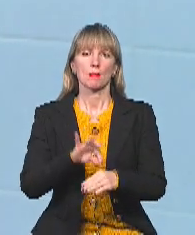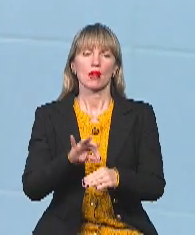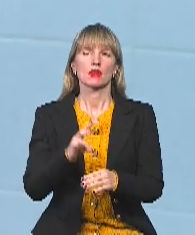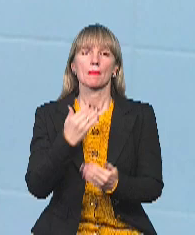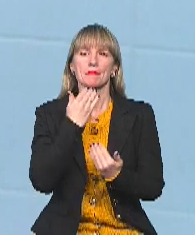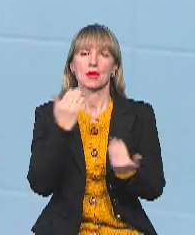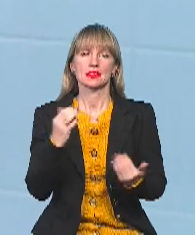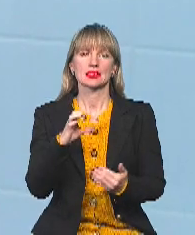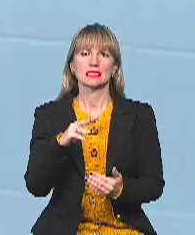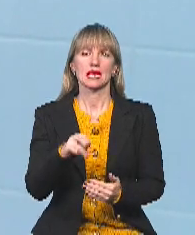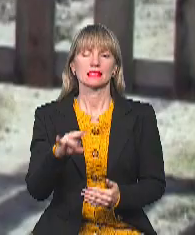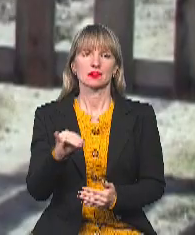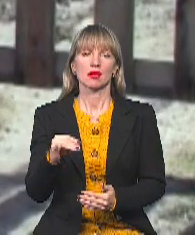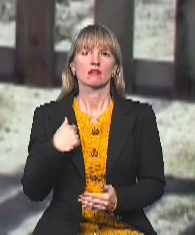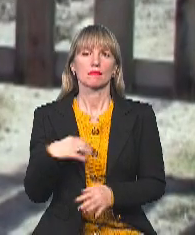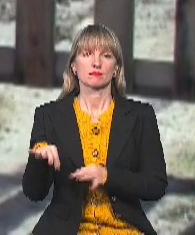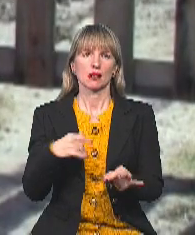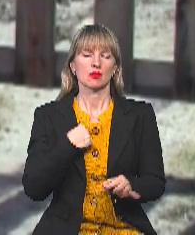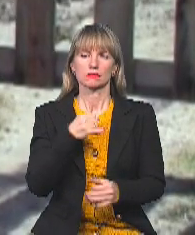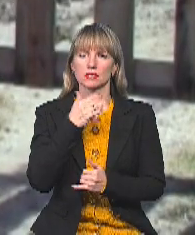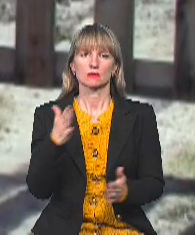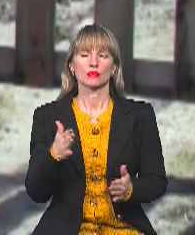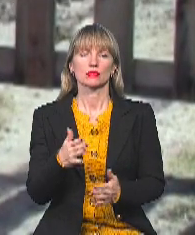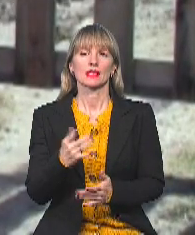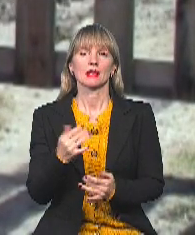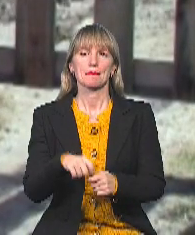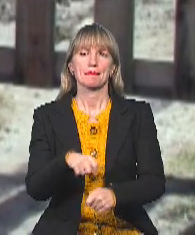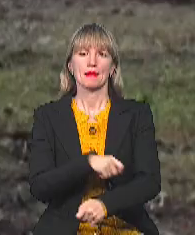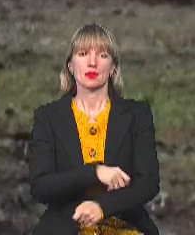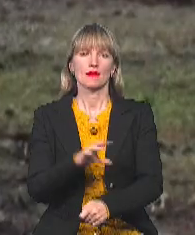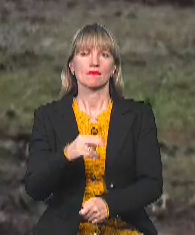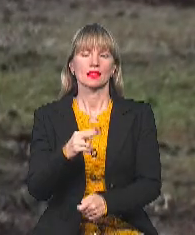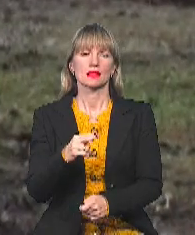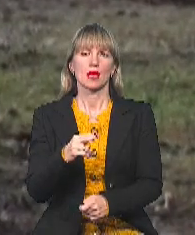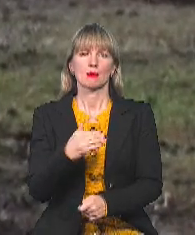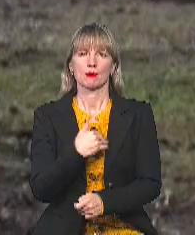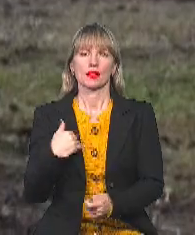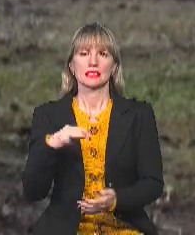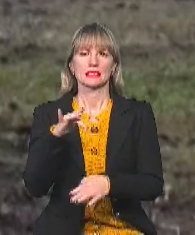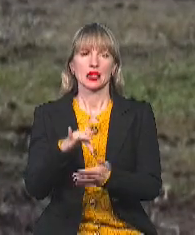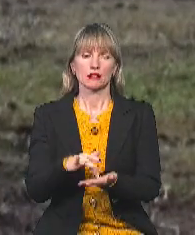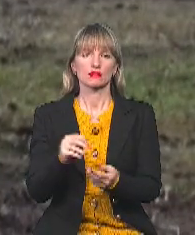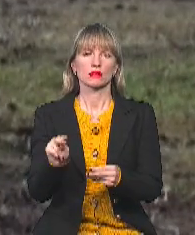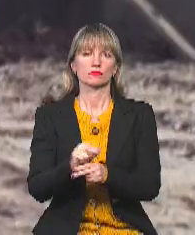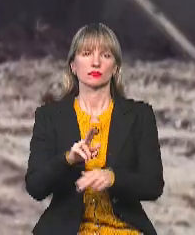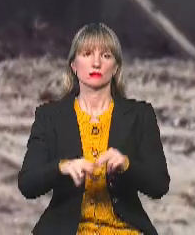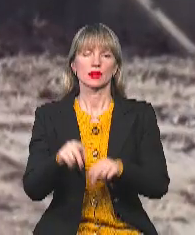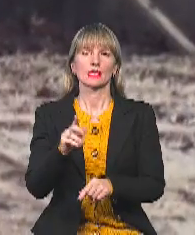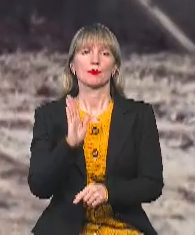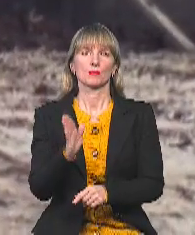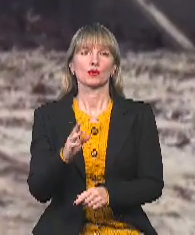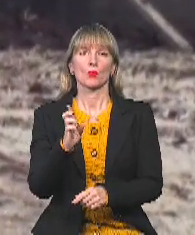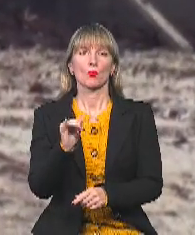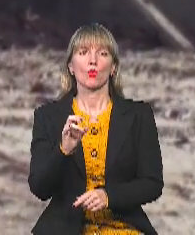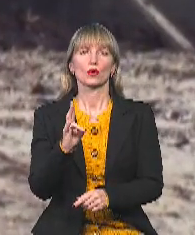Вони навіть доїхати до нас не в змозі. В кількох метрах від мамологічного центру нині ведуться будівельні роботи. Там буде